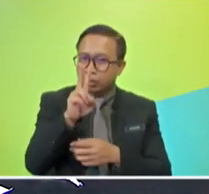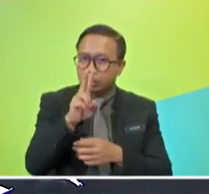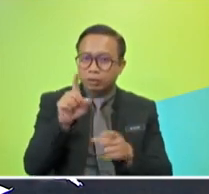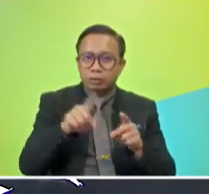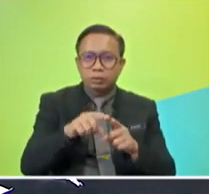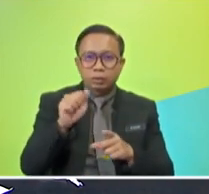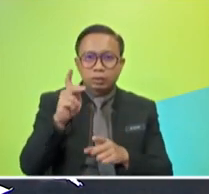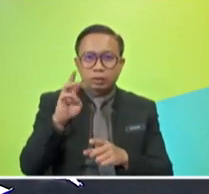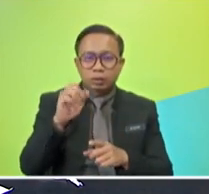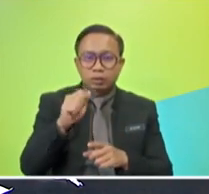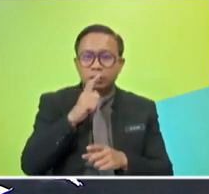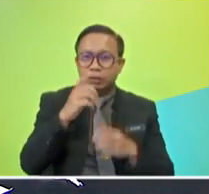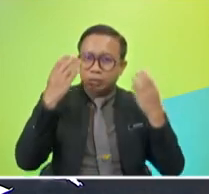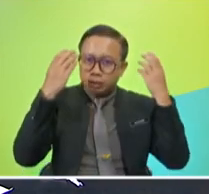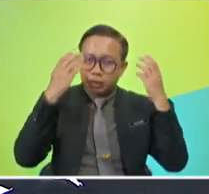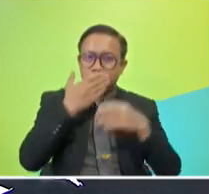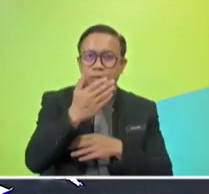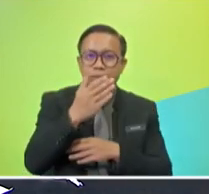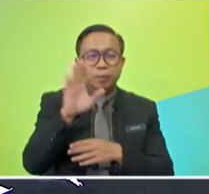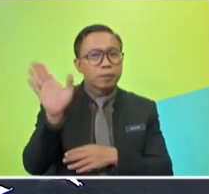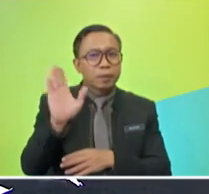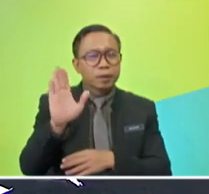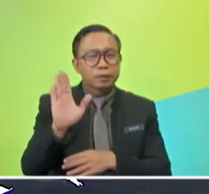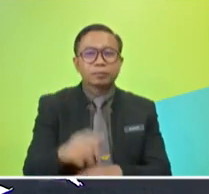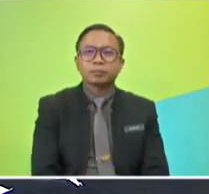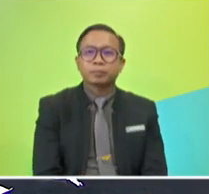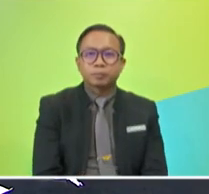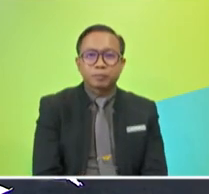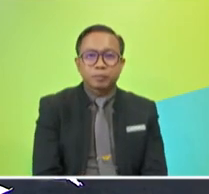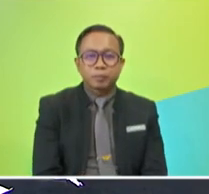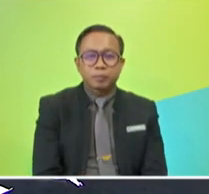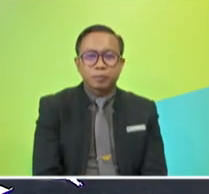dengan saya ke mana sih Terima kasih sekali lagi Cikgu Asalamualaikum bye bye